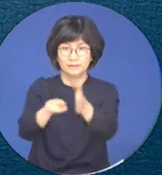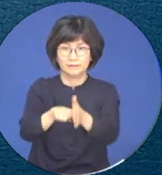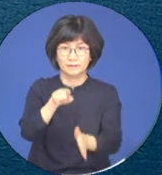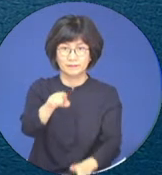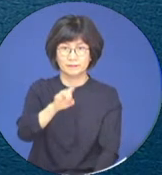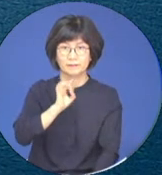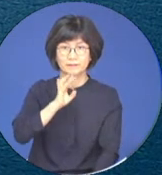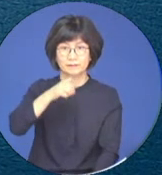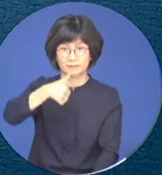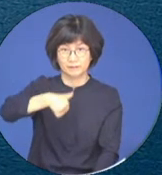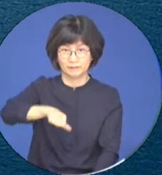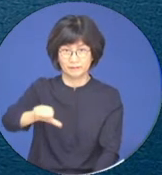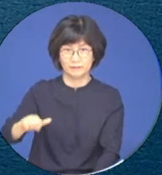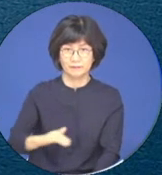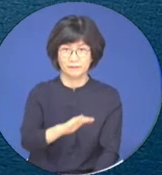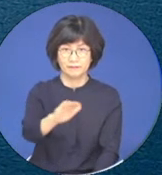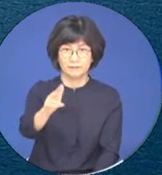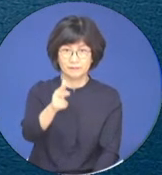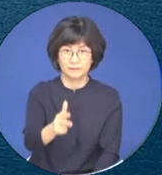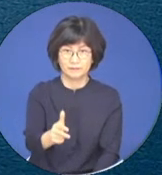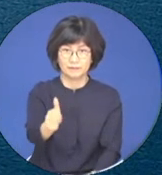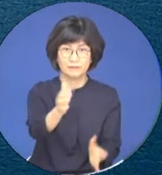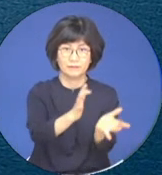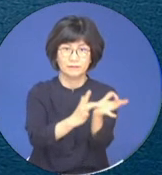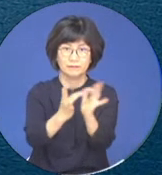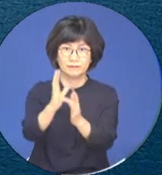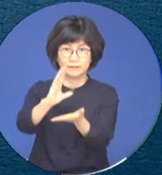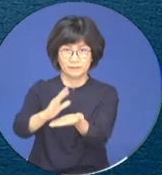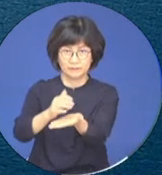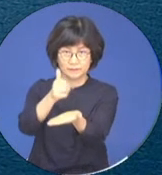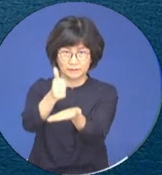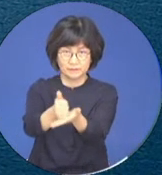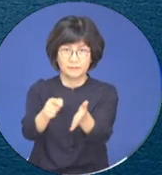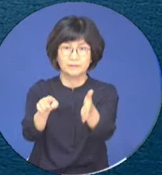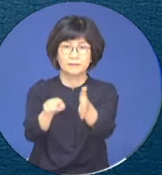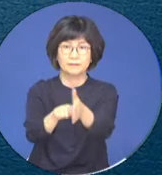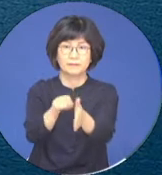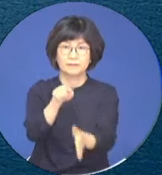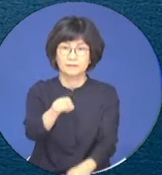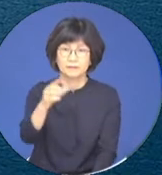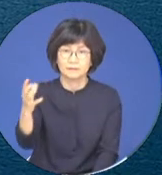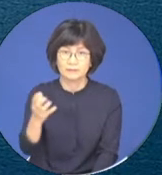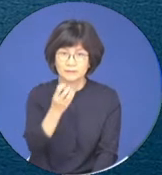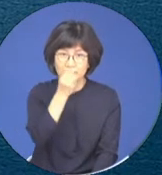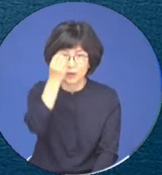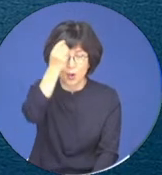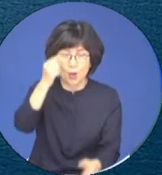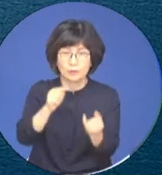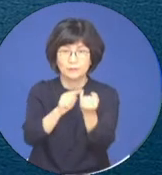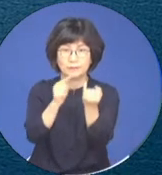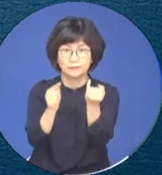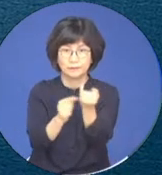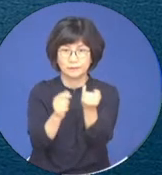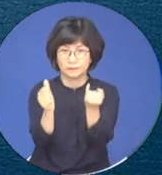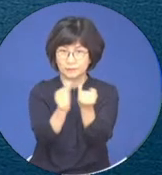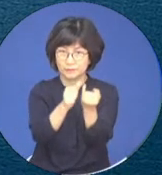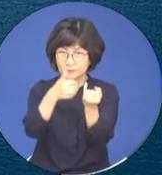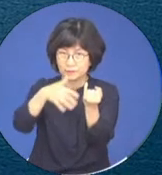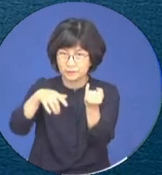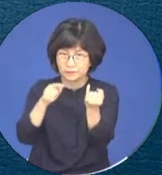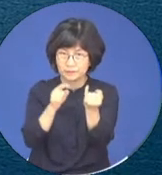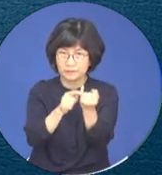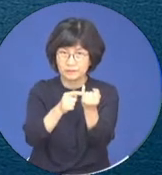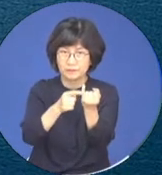믿사오며 그 외아들 우리 주 예수 그리스도를 믿사오니 이는 성령으로 잉태하사